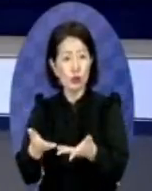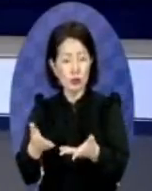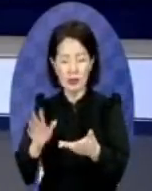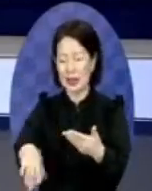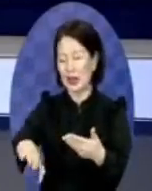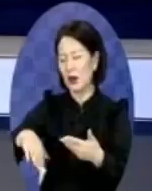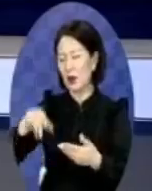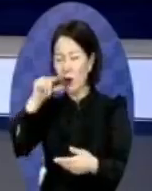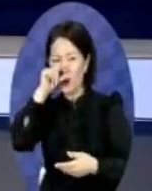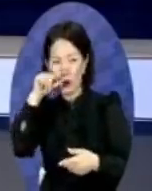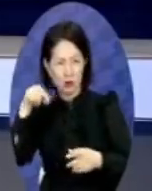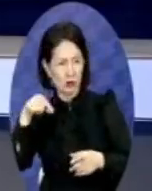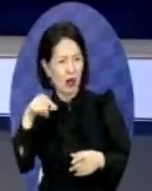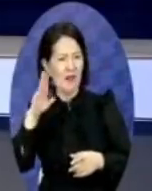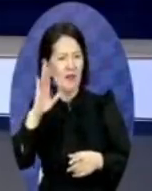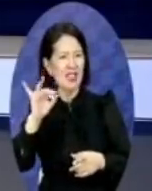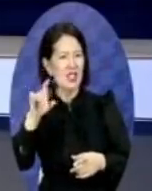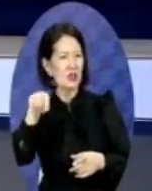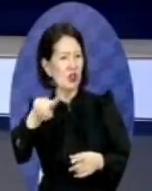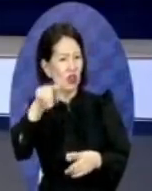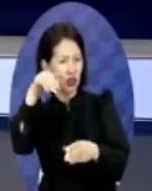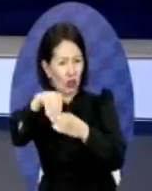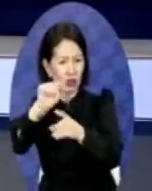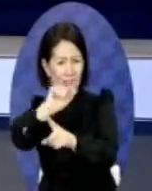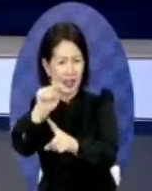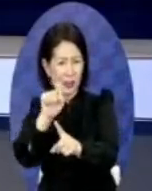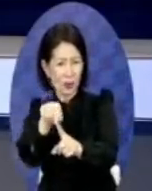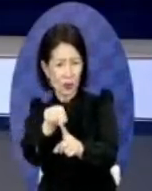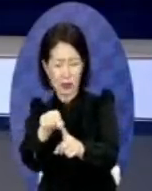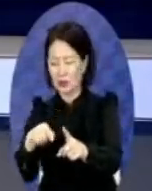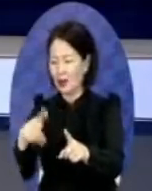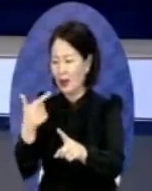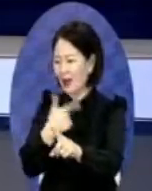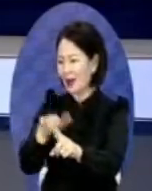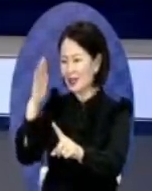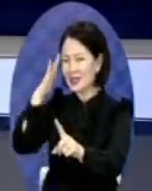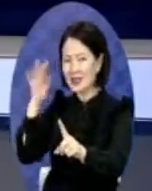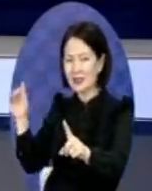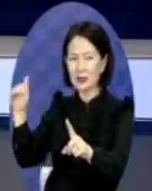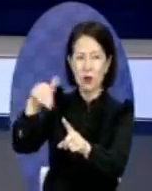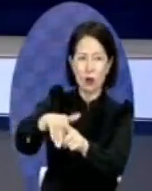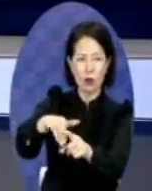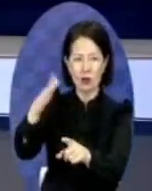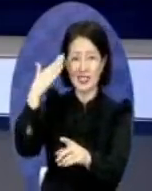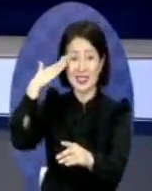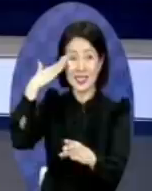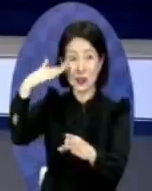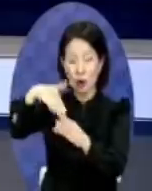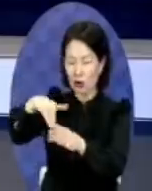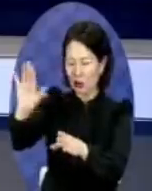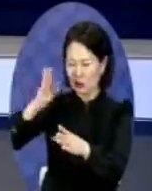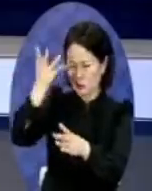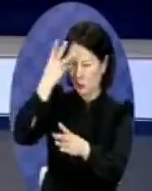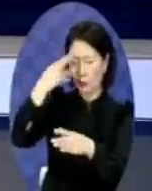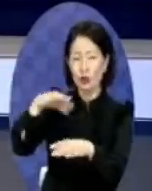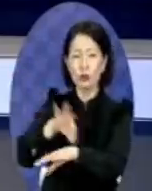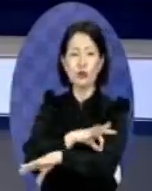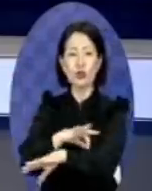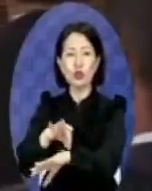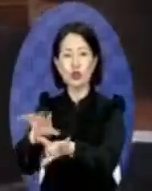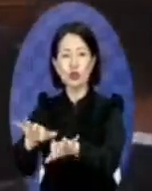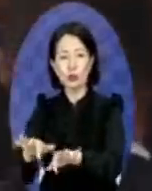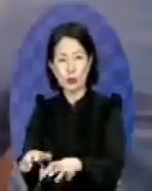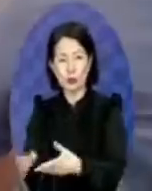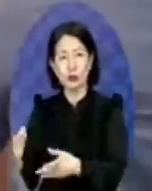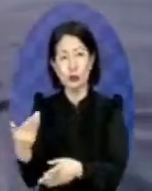Оросын холбооны улс Венесуэлийн дотоодын асуудалд гадны цэргийн интервенц орохгүй гэсэн болгоомжлох агуулгатай тогтоолын төслийг боловсруулсан